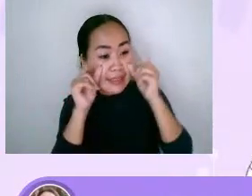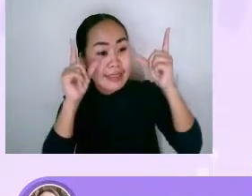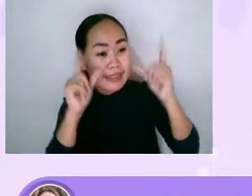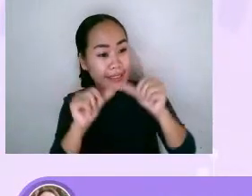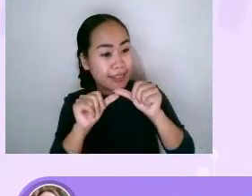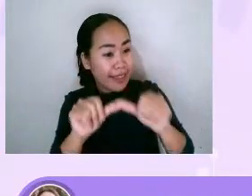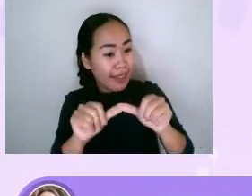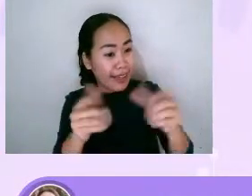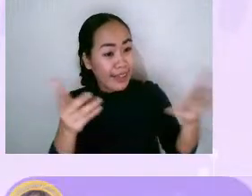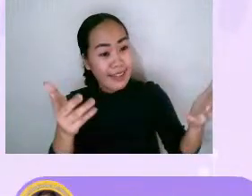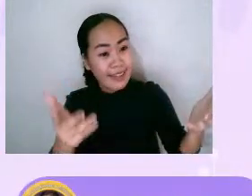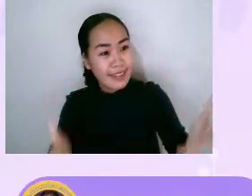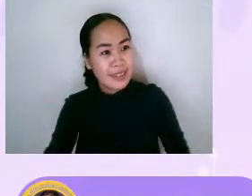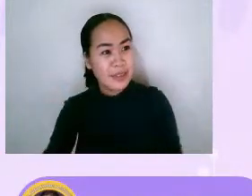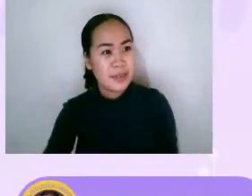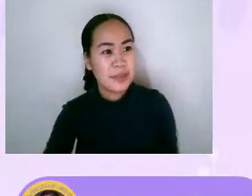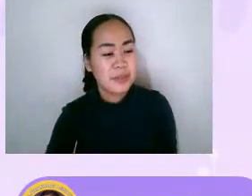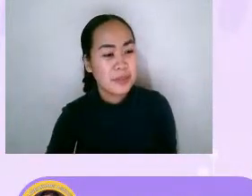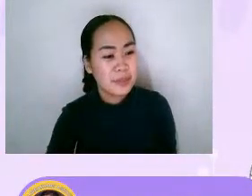natin?